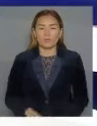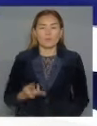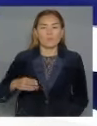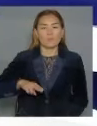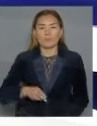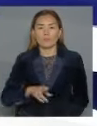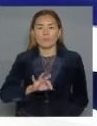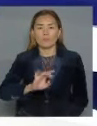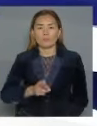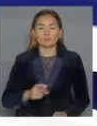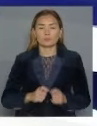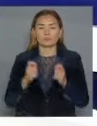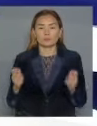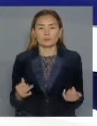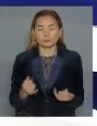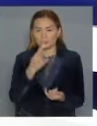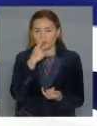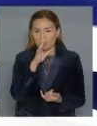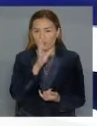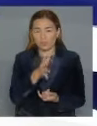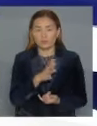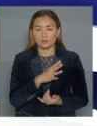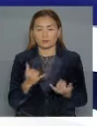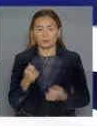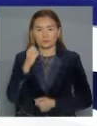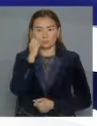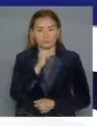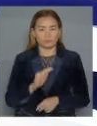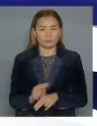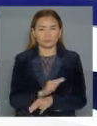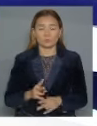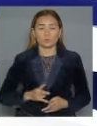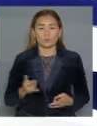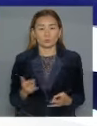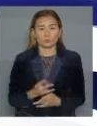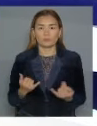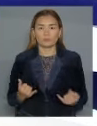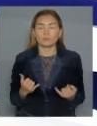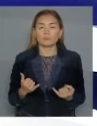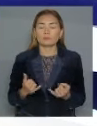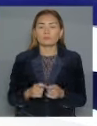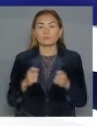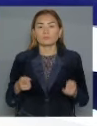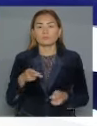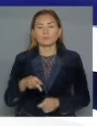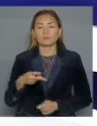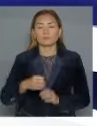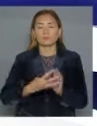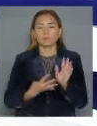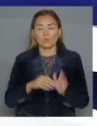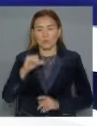Скейт-парк Ватраус, открытие которого не прошло и 5 лет, нуждается в ремонте. Объект, введенный в эксплуатацию ко дню